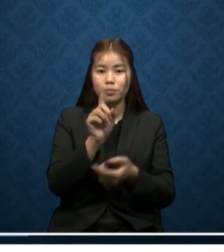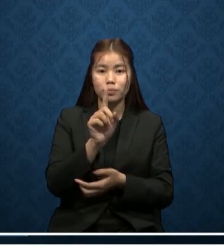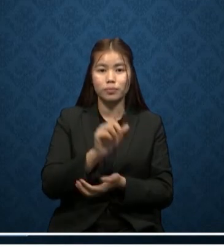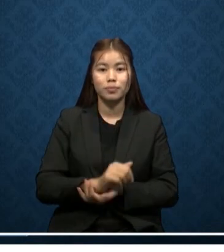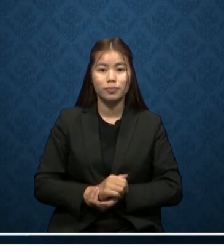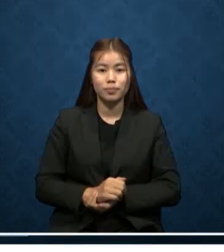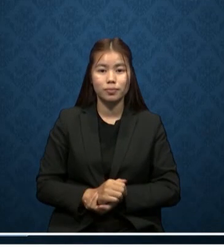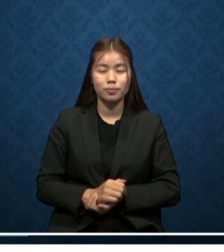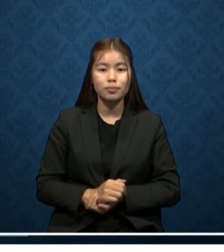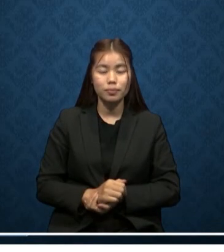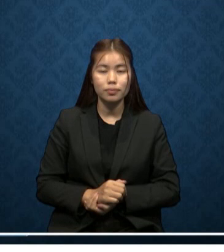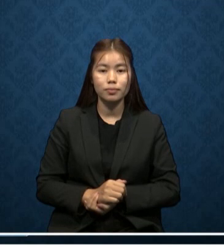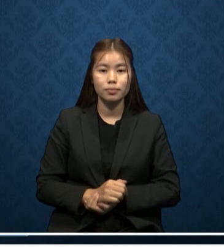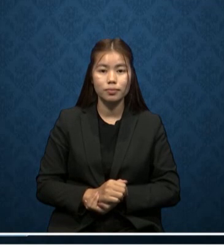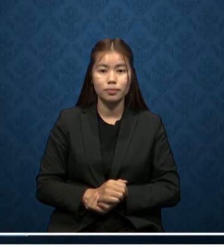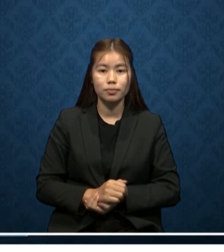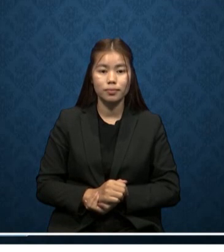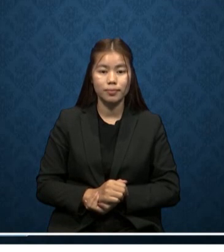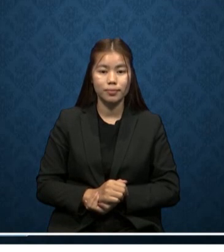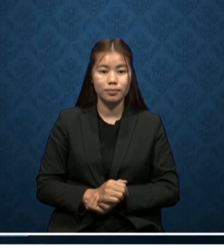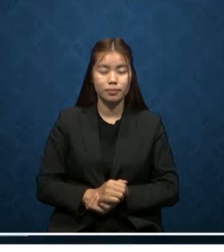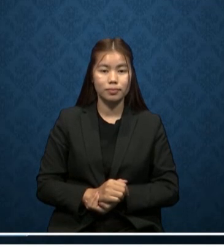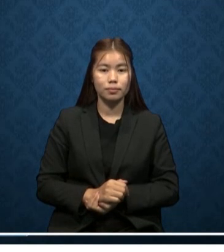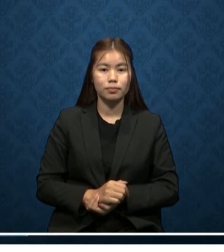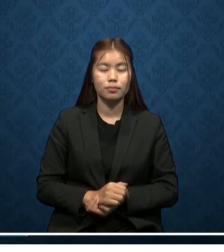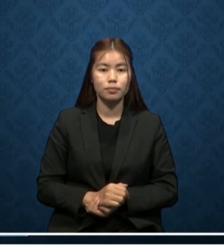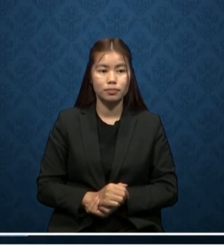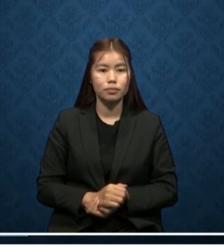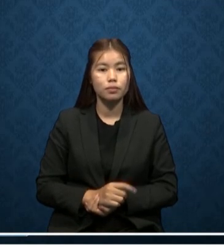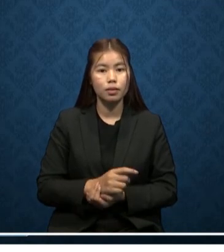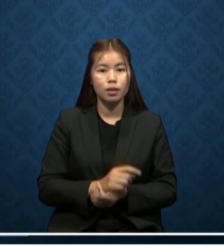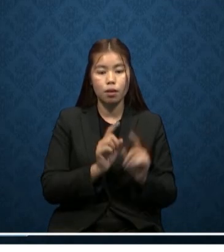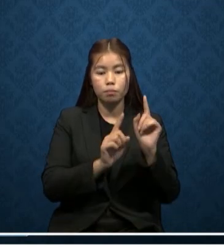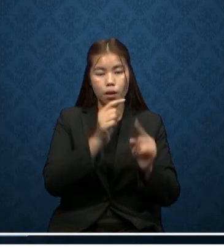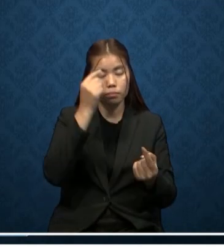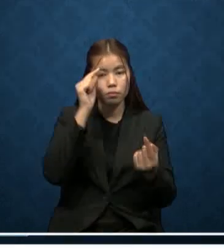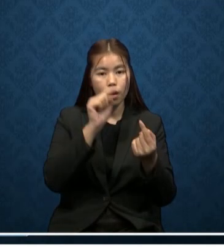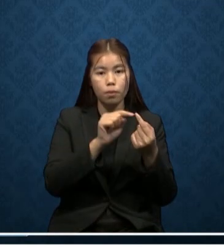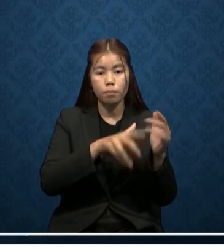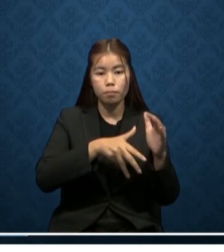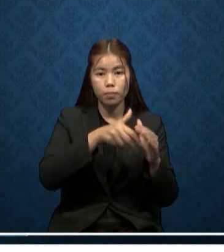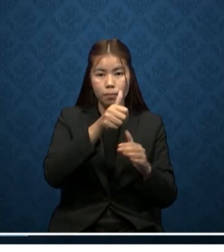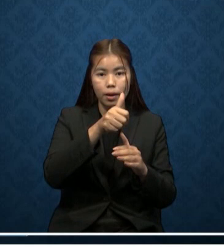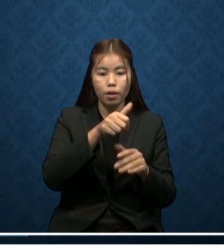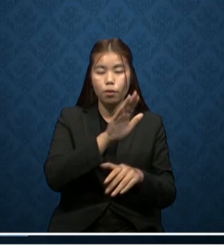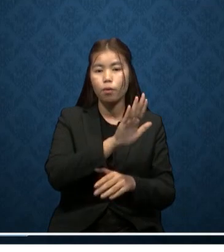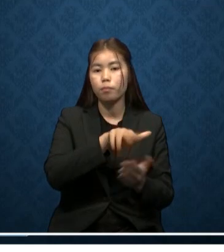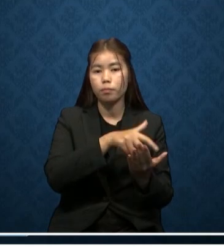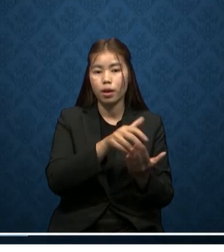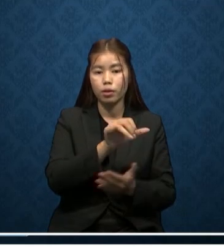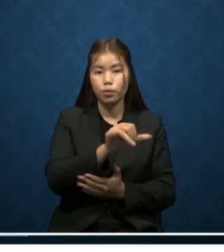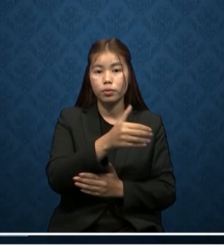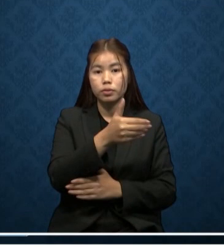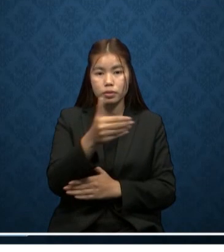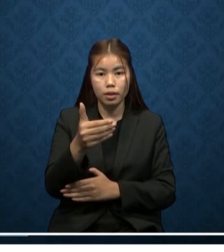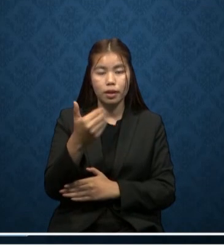ของในส่วนของการบรรลุเป้าหมายภายใต้ยุทธศาสชาตินะครับซึ่ง